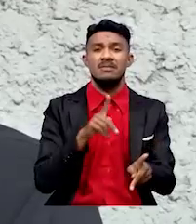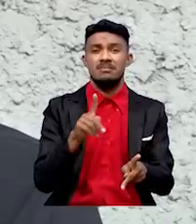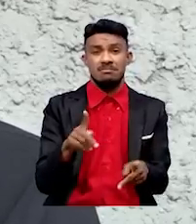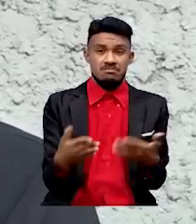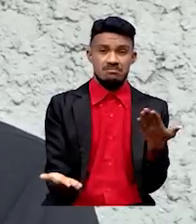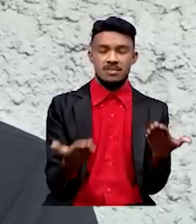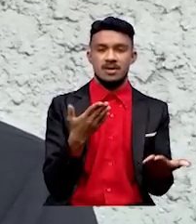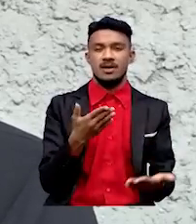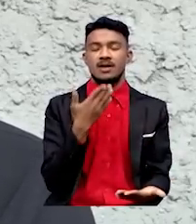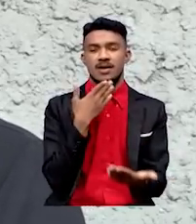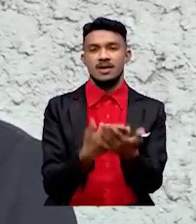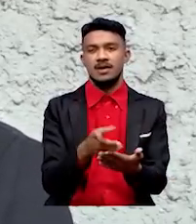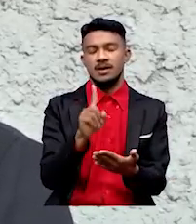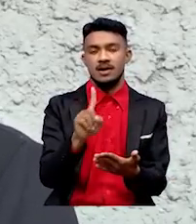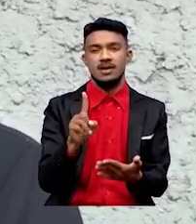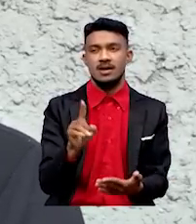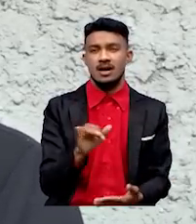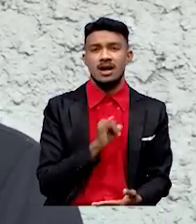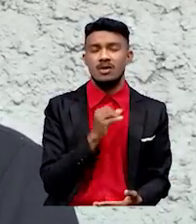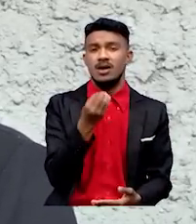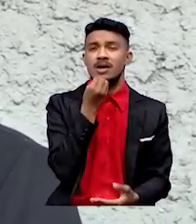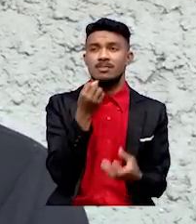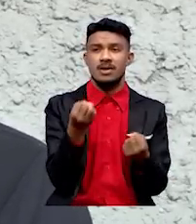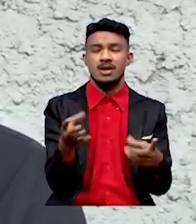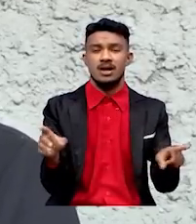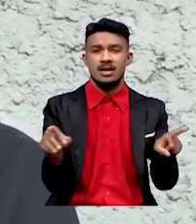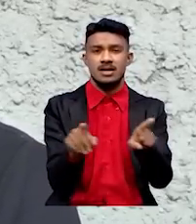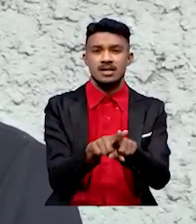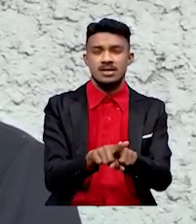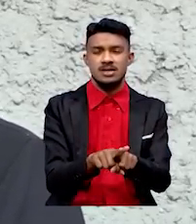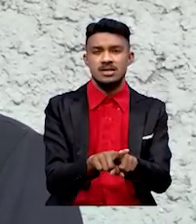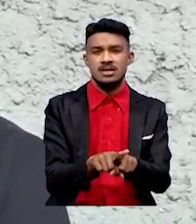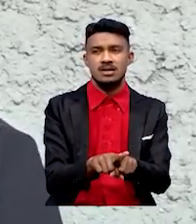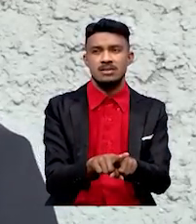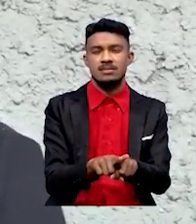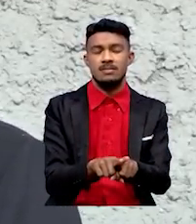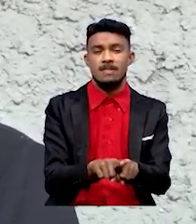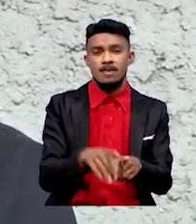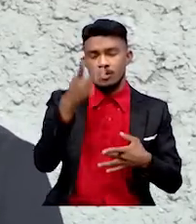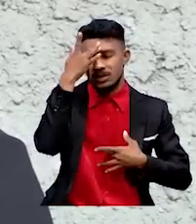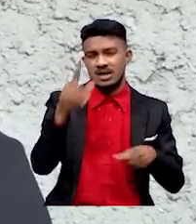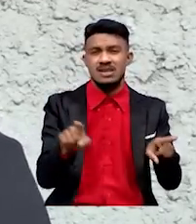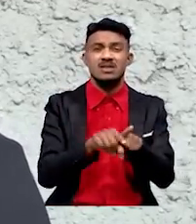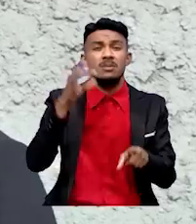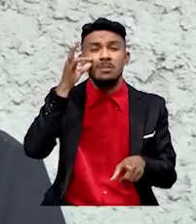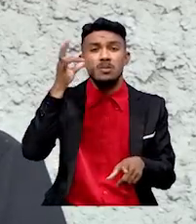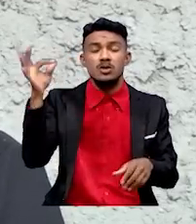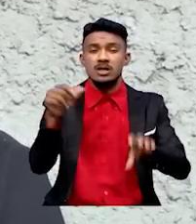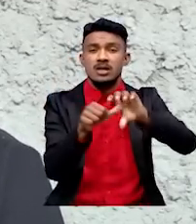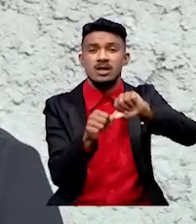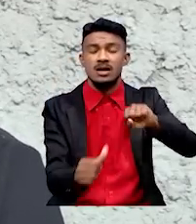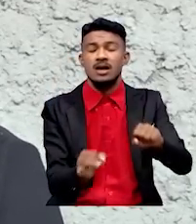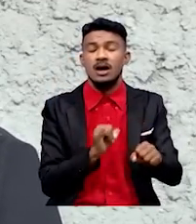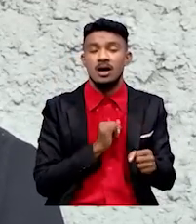soalnya kan semakin awak barak liu mayan yang jangan busannya. Mas semakin awak lah soalnya awak kerja tahan lorong